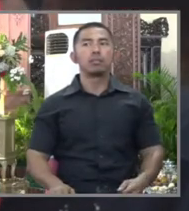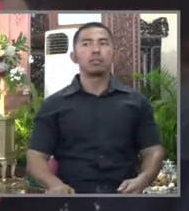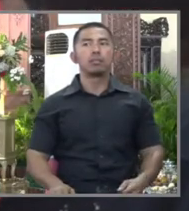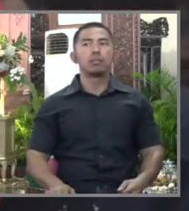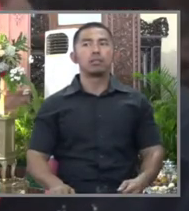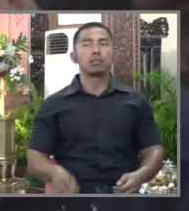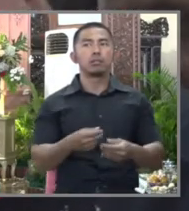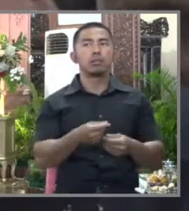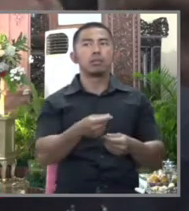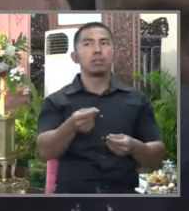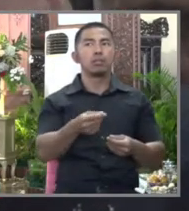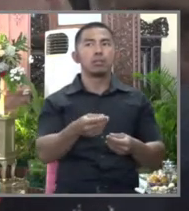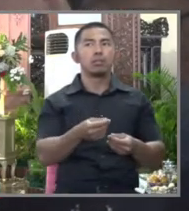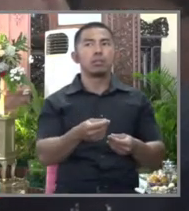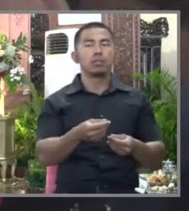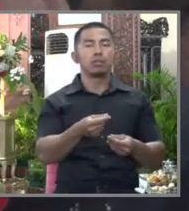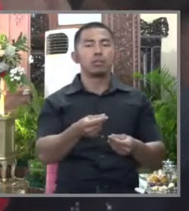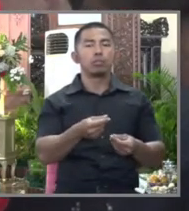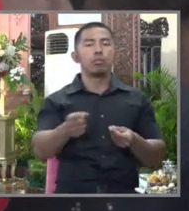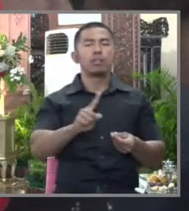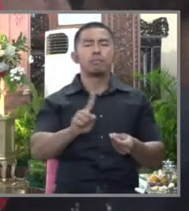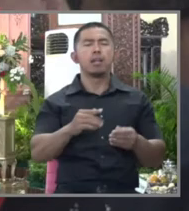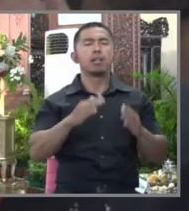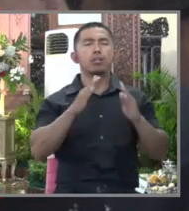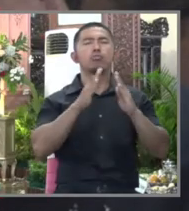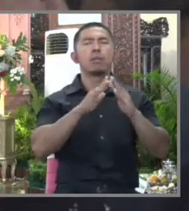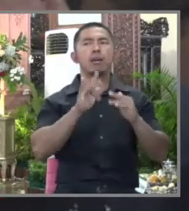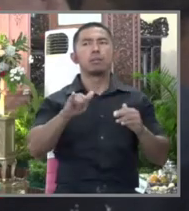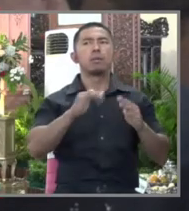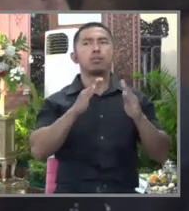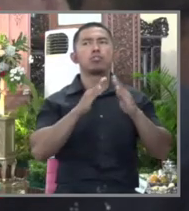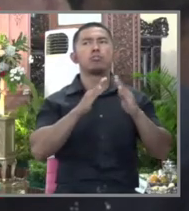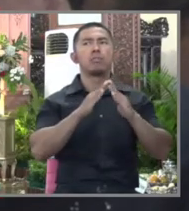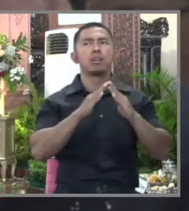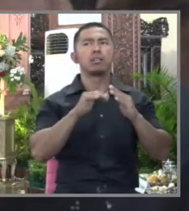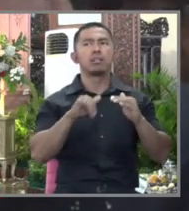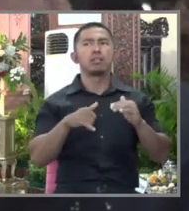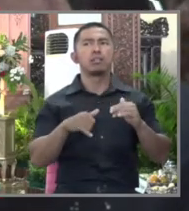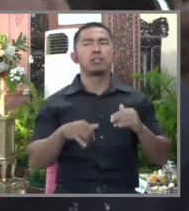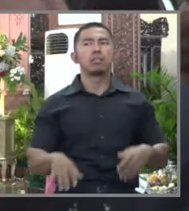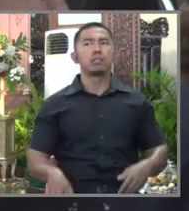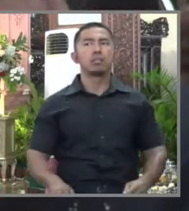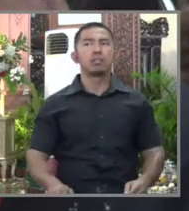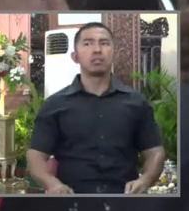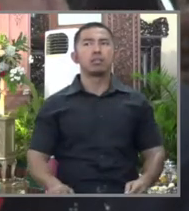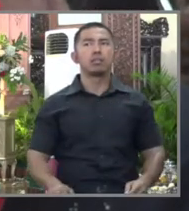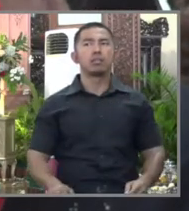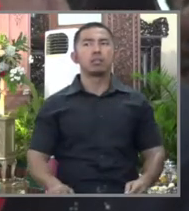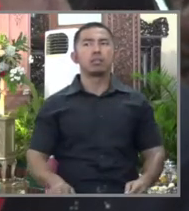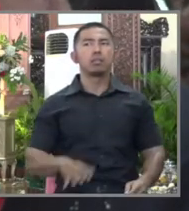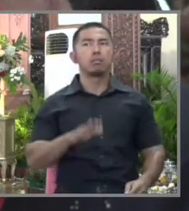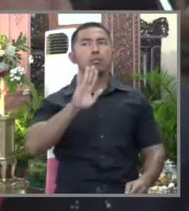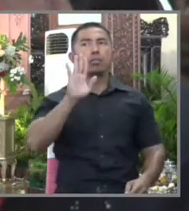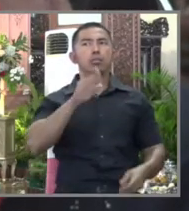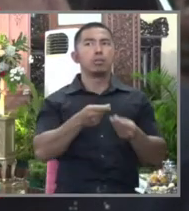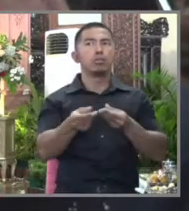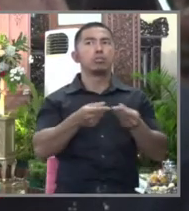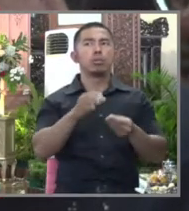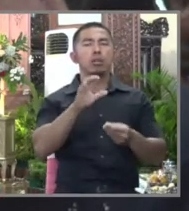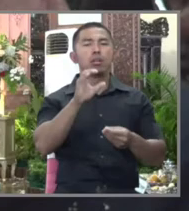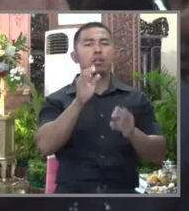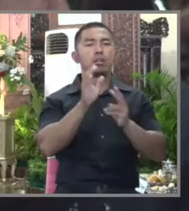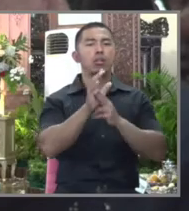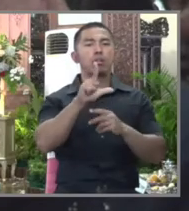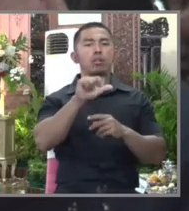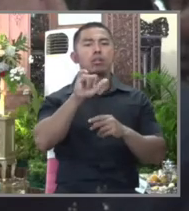kemana? Tidak ada, semua jual di rumah. Oke. 25 itu di rumah. Karena jadi kita belum pernah jual online?